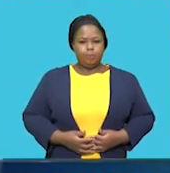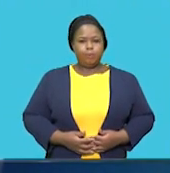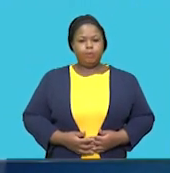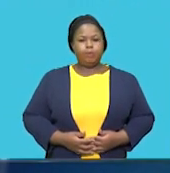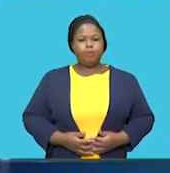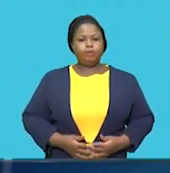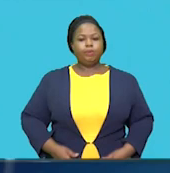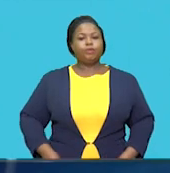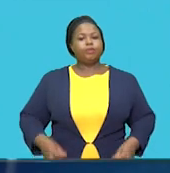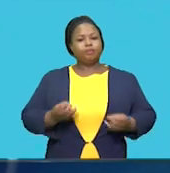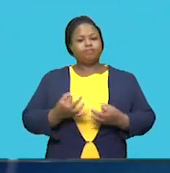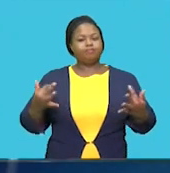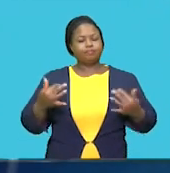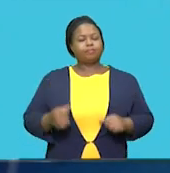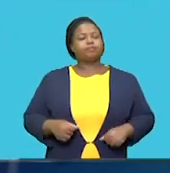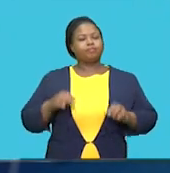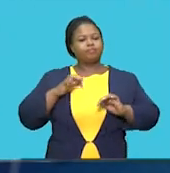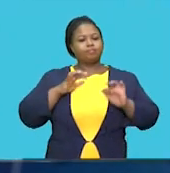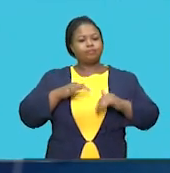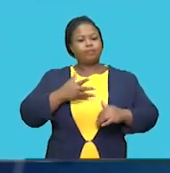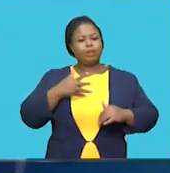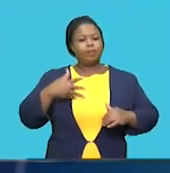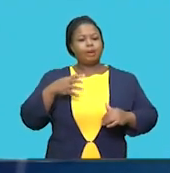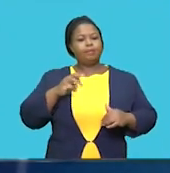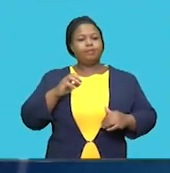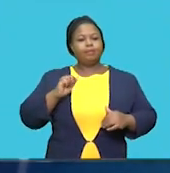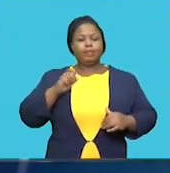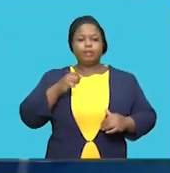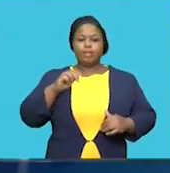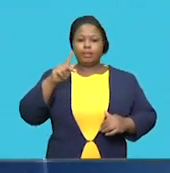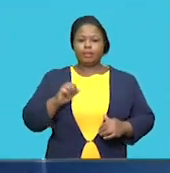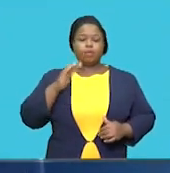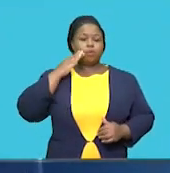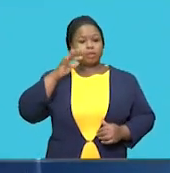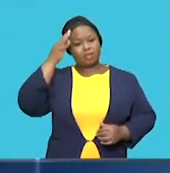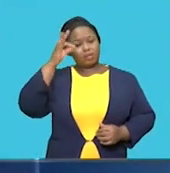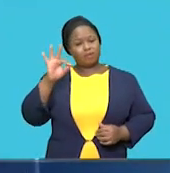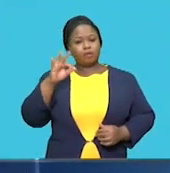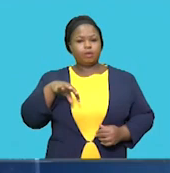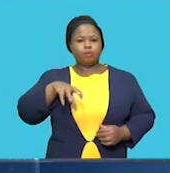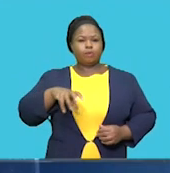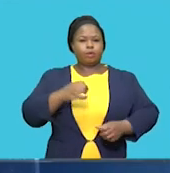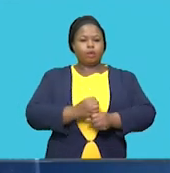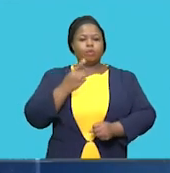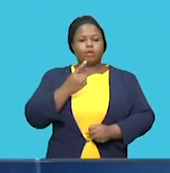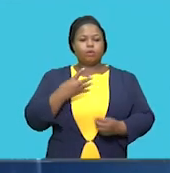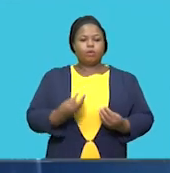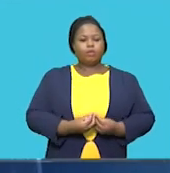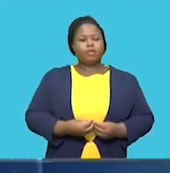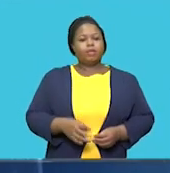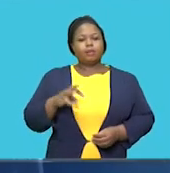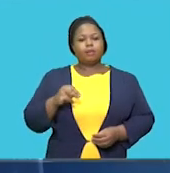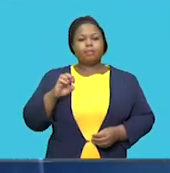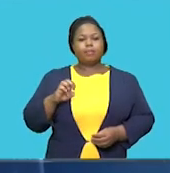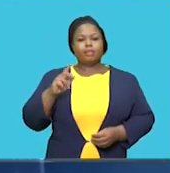Likyabe kwengezincomo iqala lomzabalazo umama uCharlotte Maxeke ngethuba uhulumente wephondo ebahambisene neziko